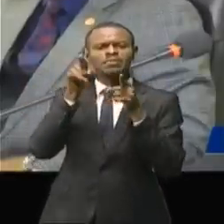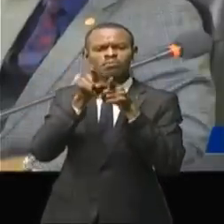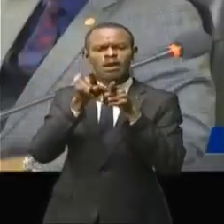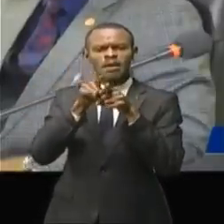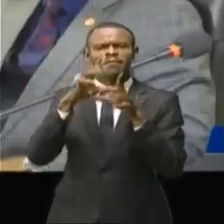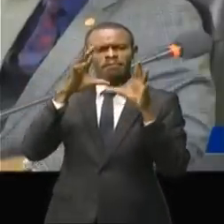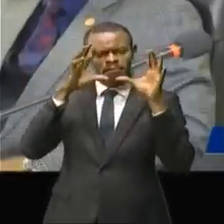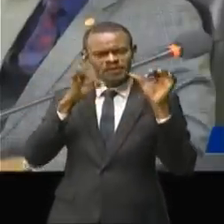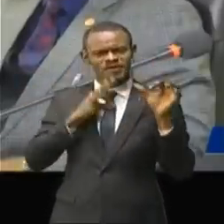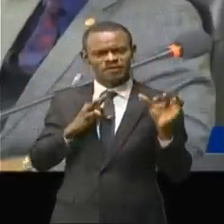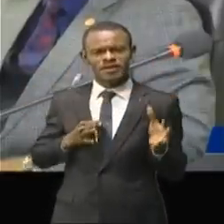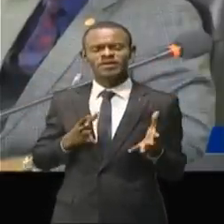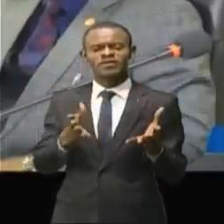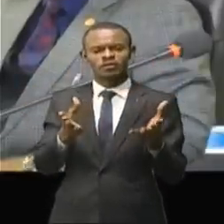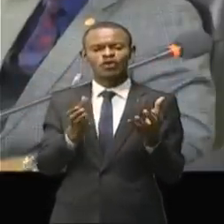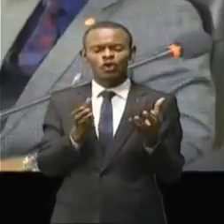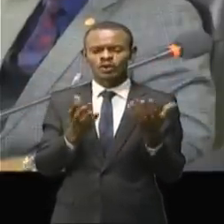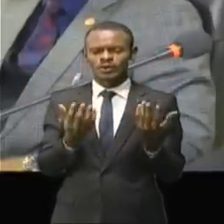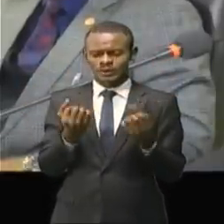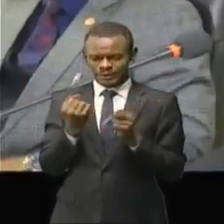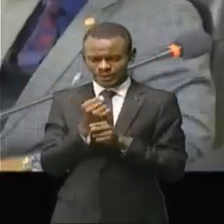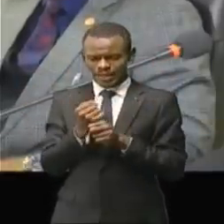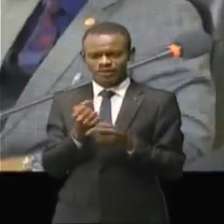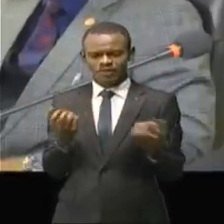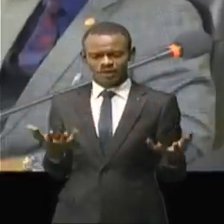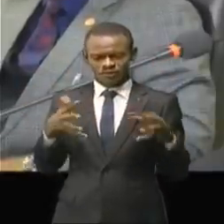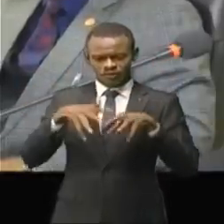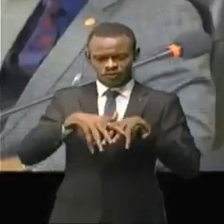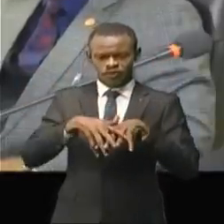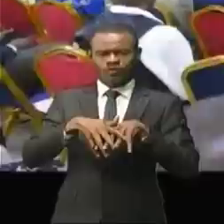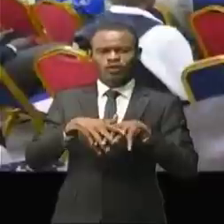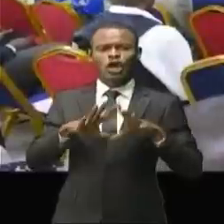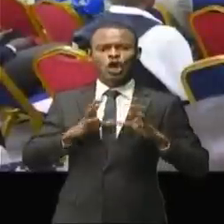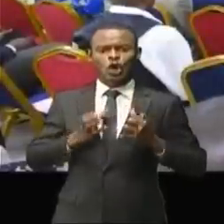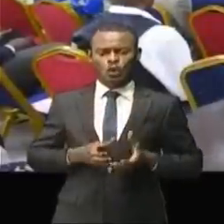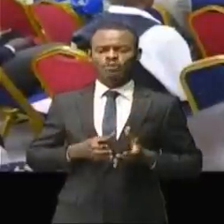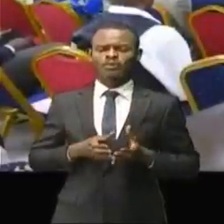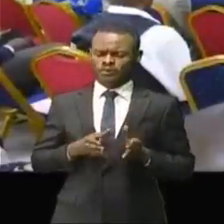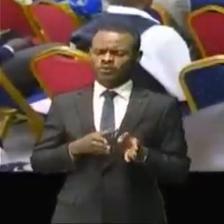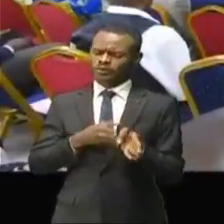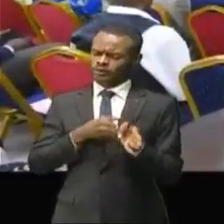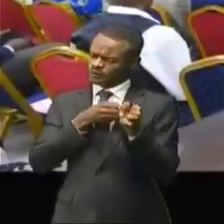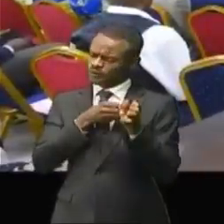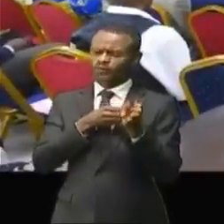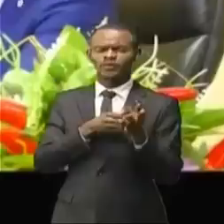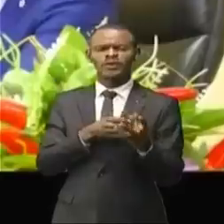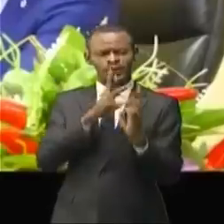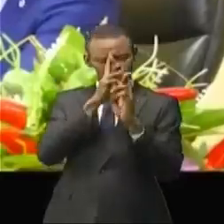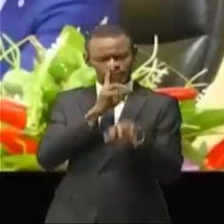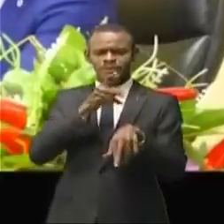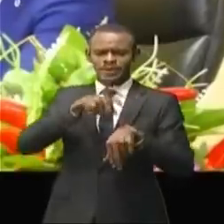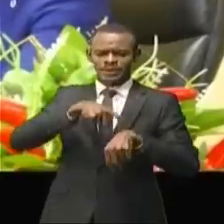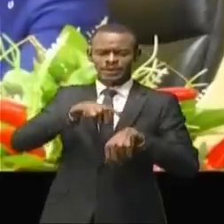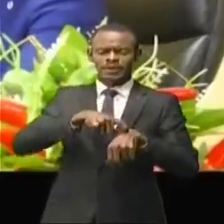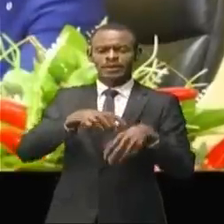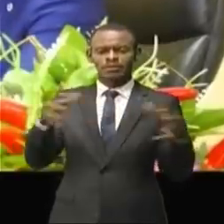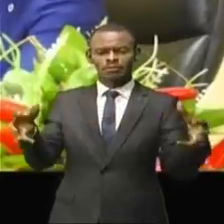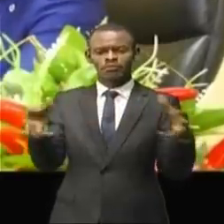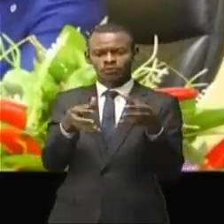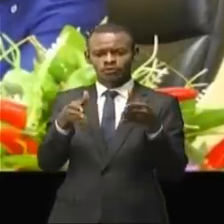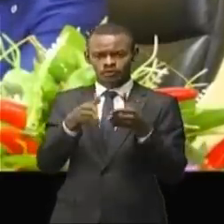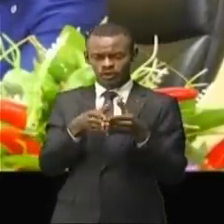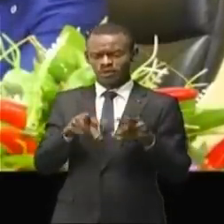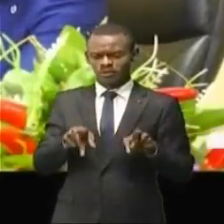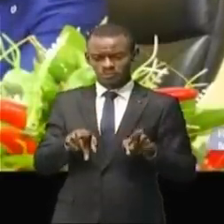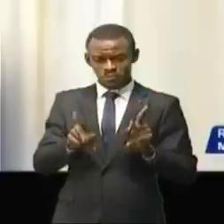puisse être exécuté dans les limites de ce cas de légal réglementaire 13 jours durant ces assises vont permettre la mise en place